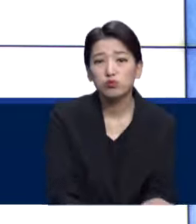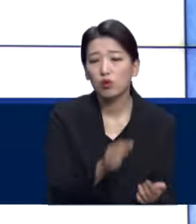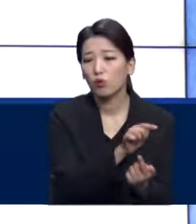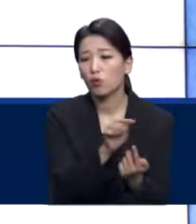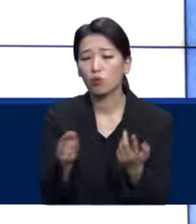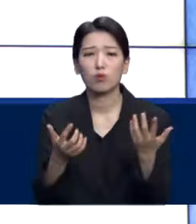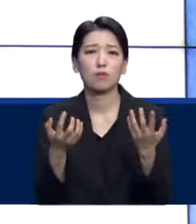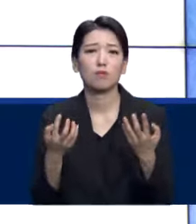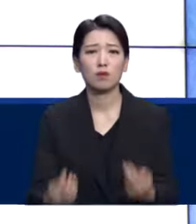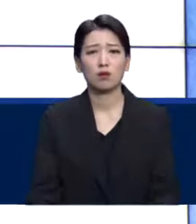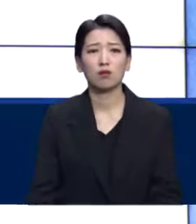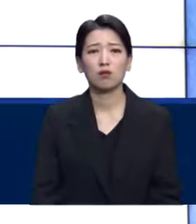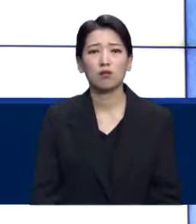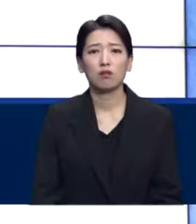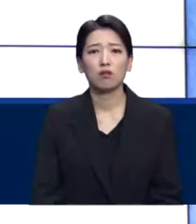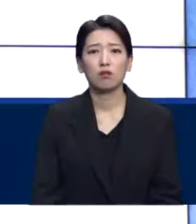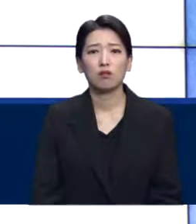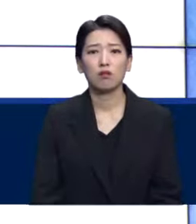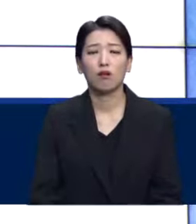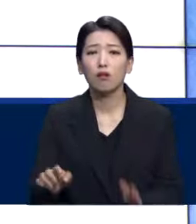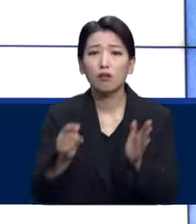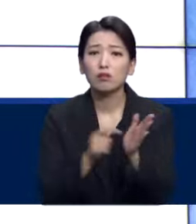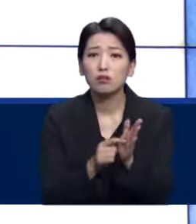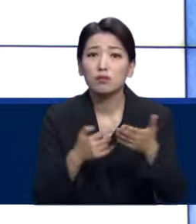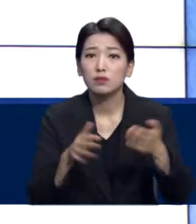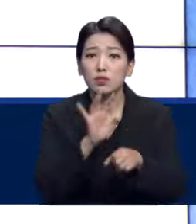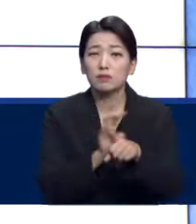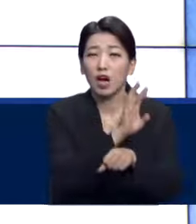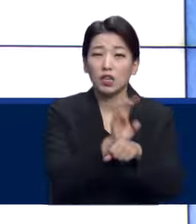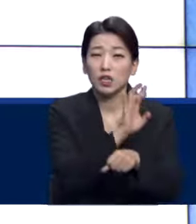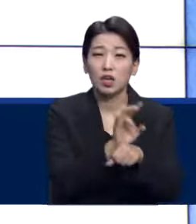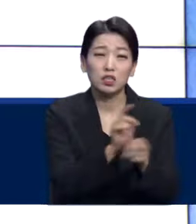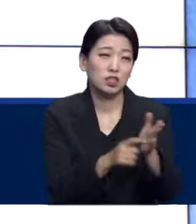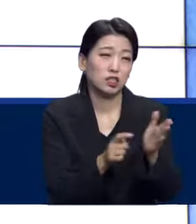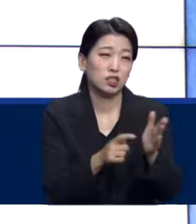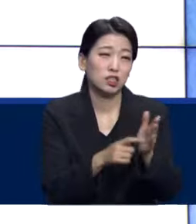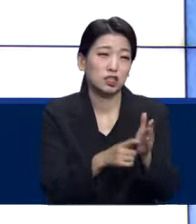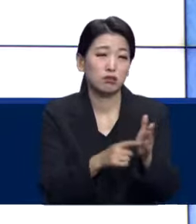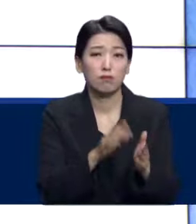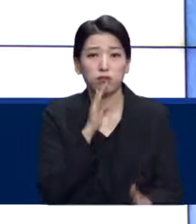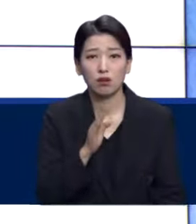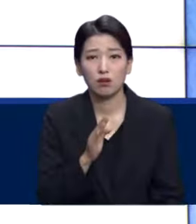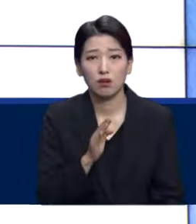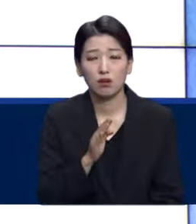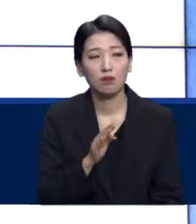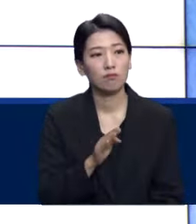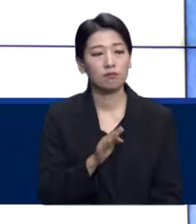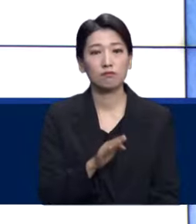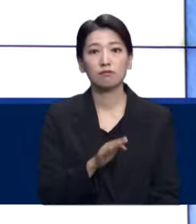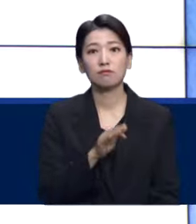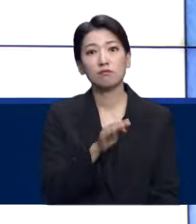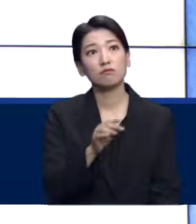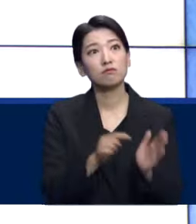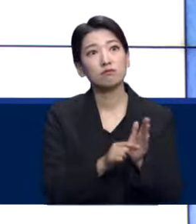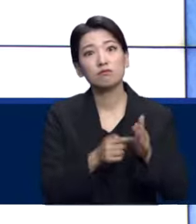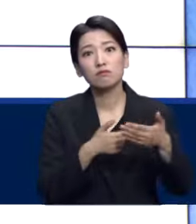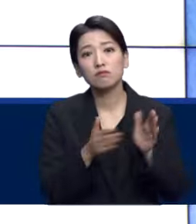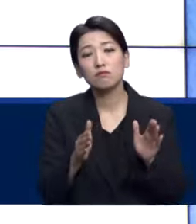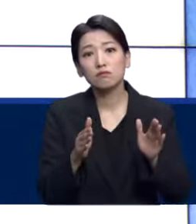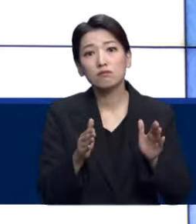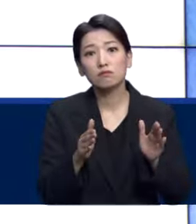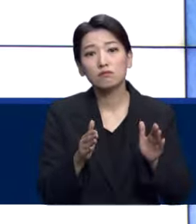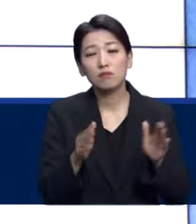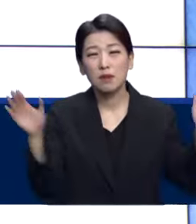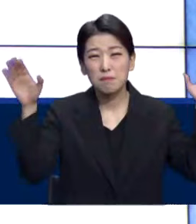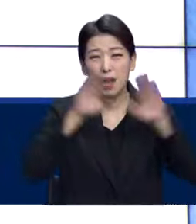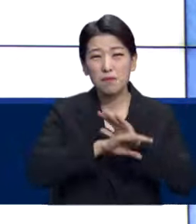네. 응급실은 24시간 돌아가야 되는 건데 응급하니까. 근데 여기가 문을 닫는다는 건 밤에 다치면